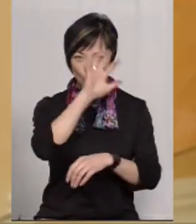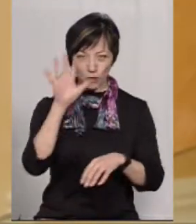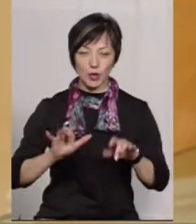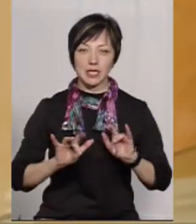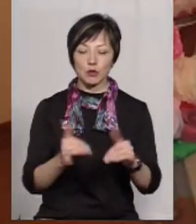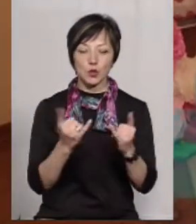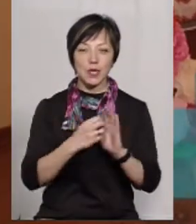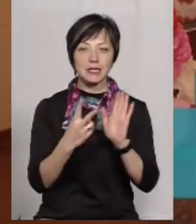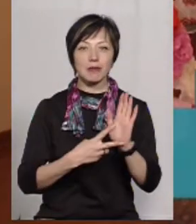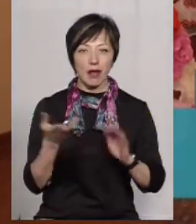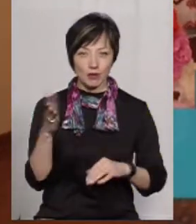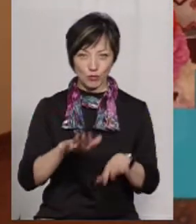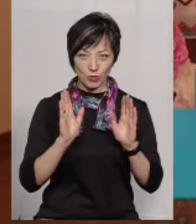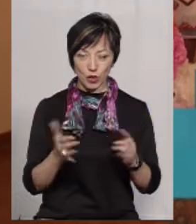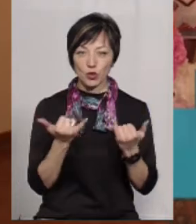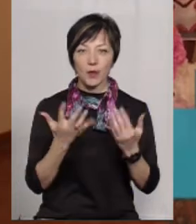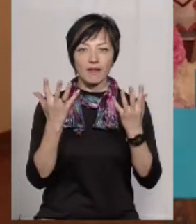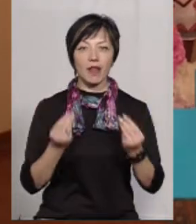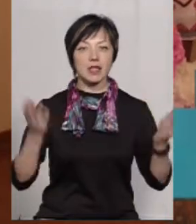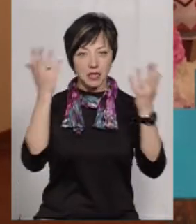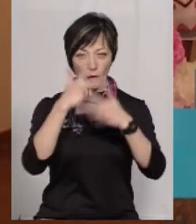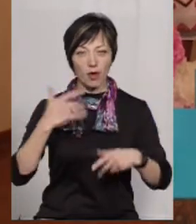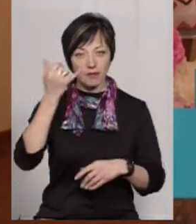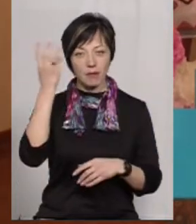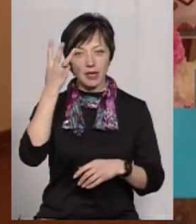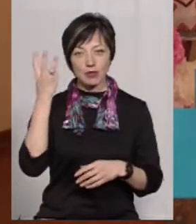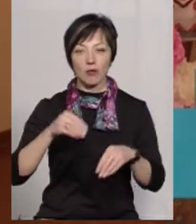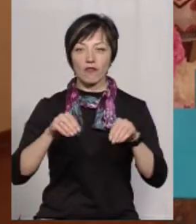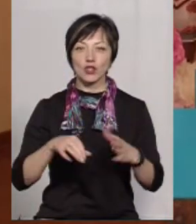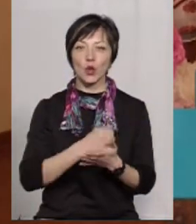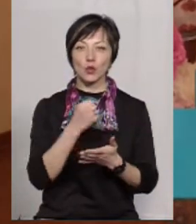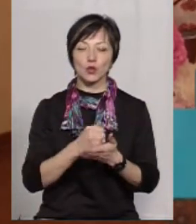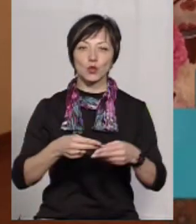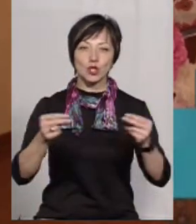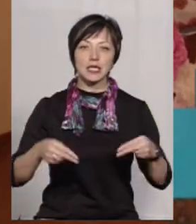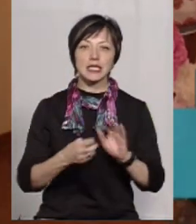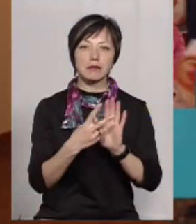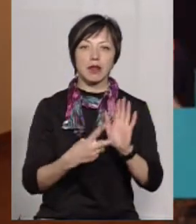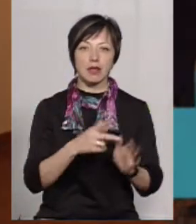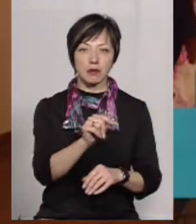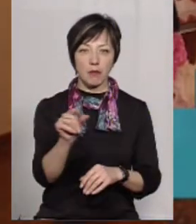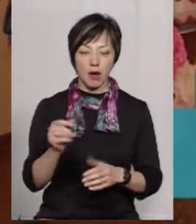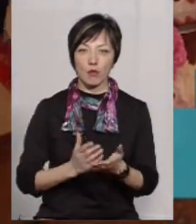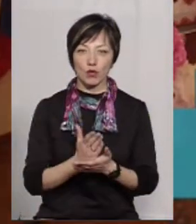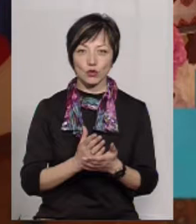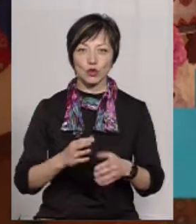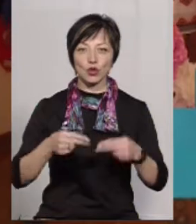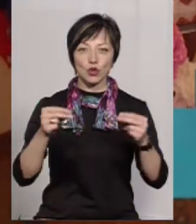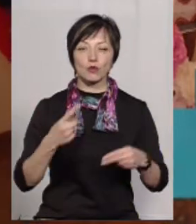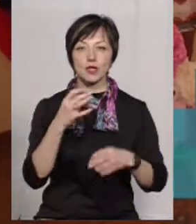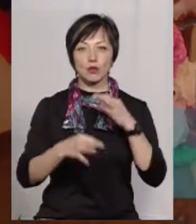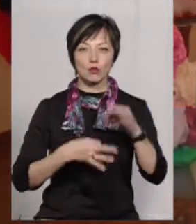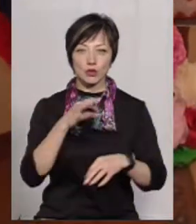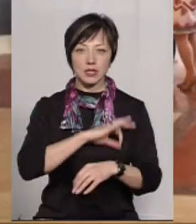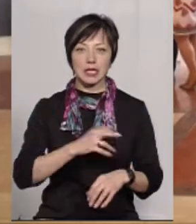сьогодні буде 17. Сьогодні у день закоханих у Хмельницькому вирішили одружитися 17 пар. А послугою «Шлюб за добу»